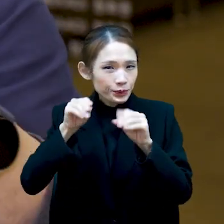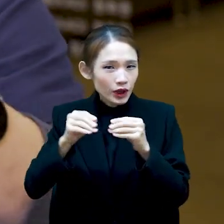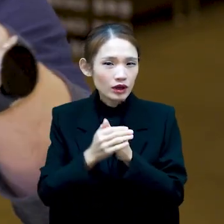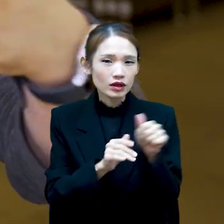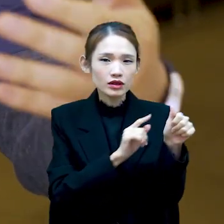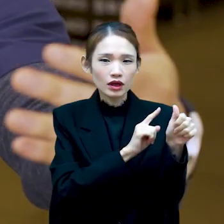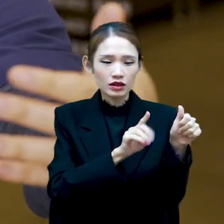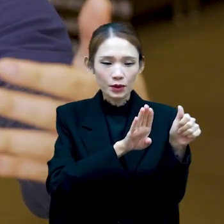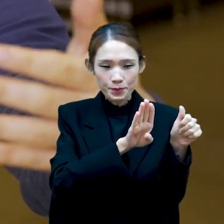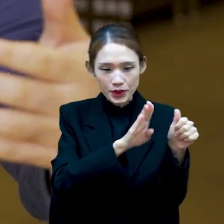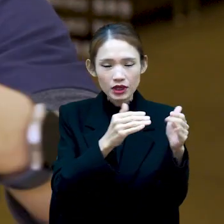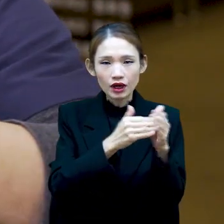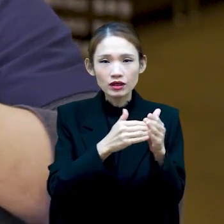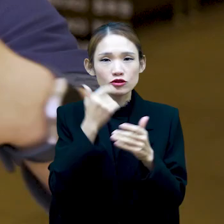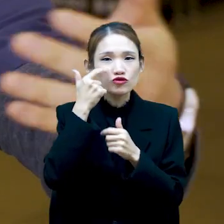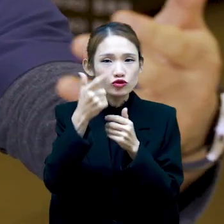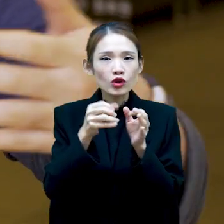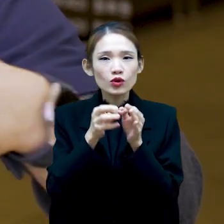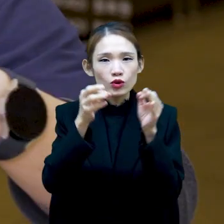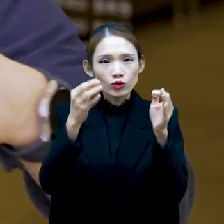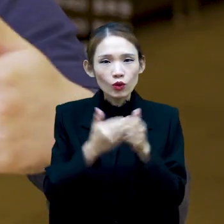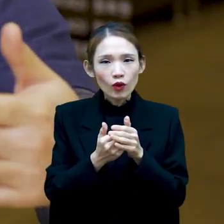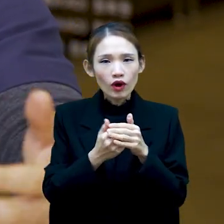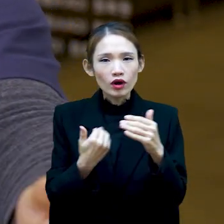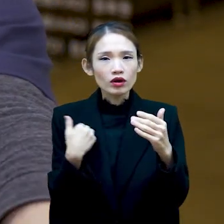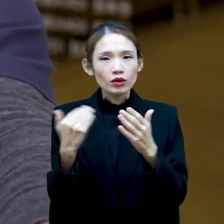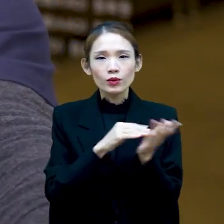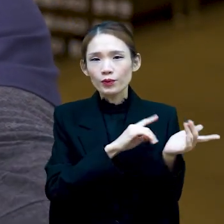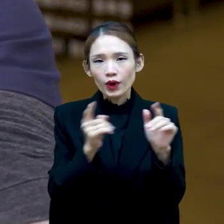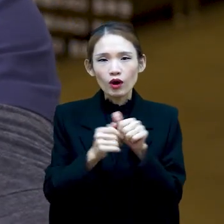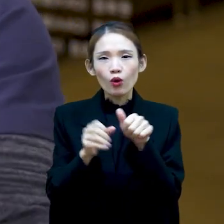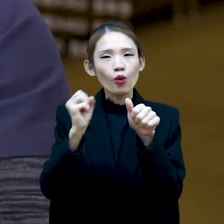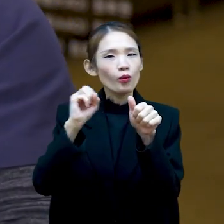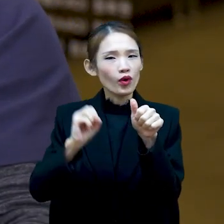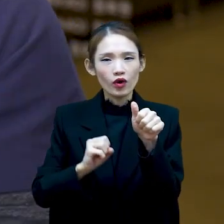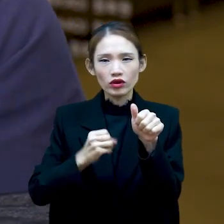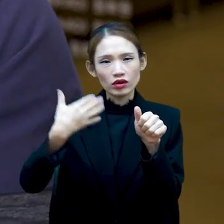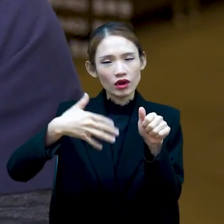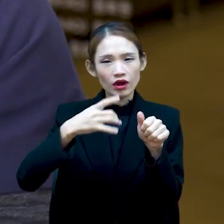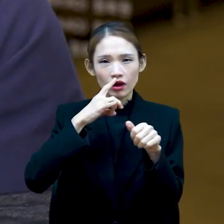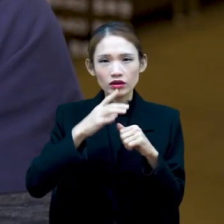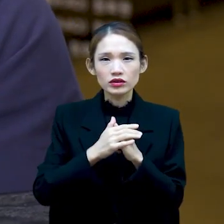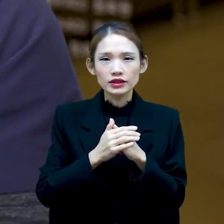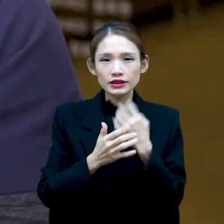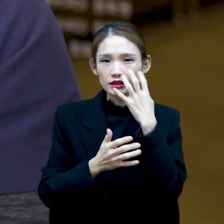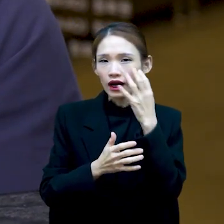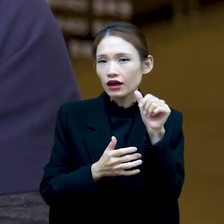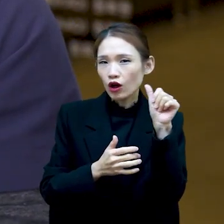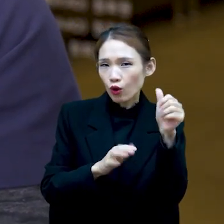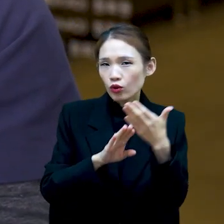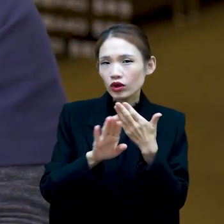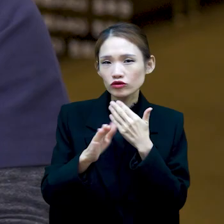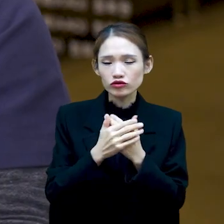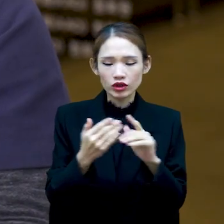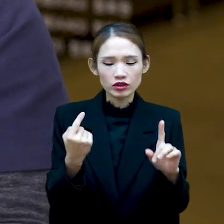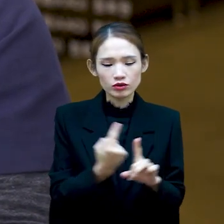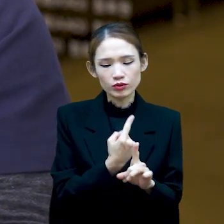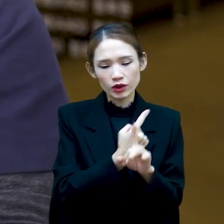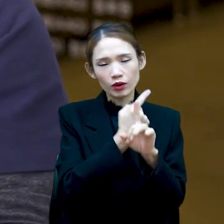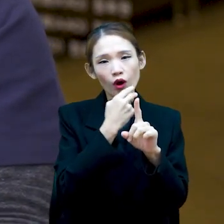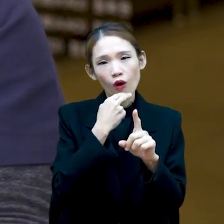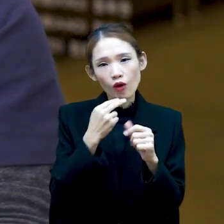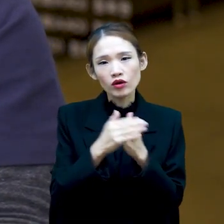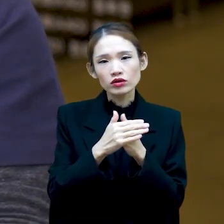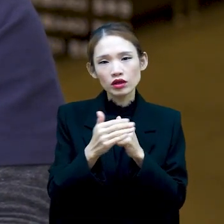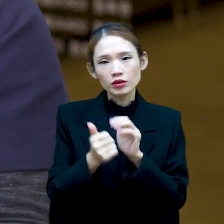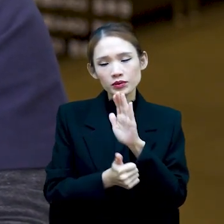A였는데 A에서 B까지 6개월 안에 올라가는 확률이 5%도 안 되고 그래서 4개월, 5개월차 됐을 때는 개선되는 게